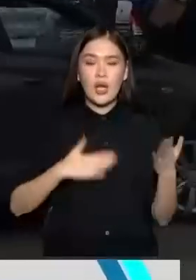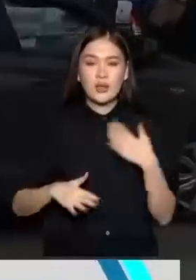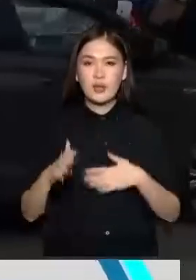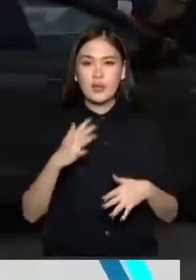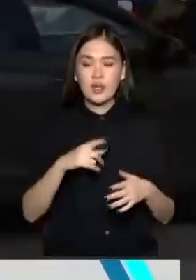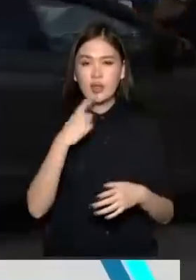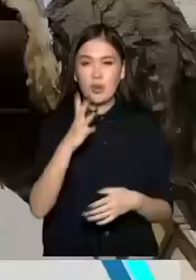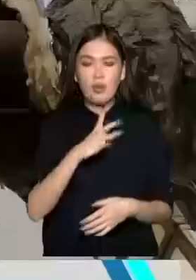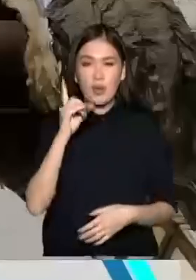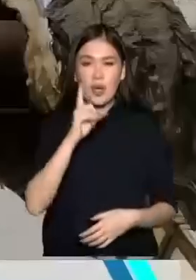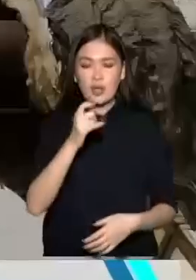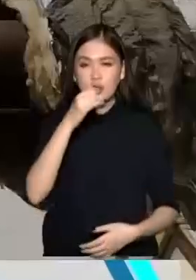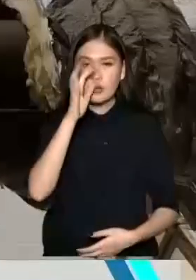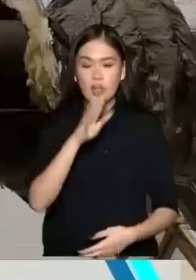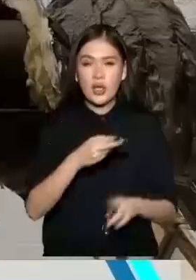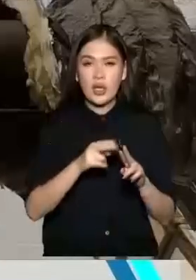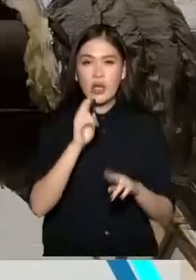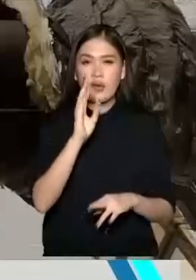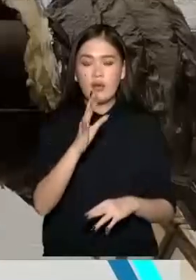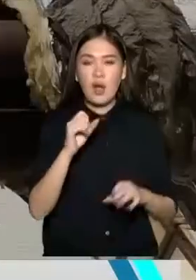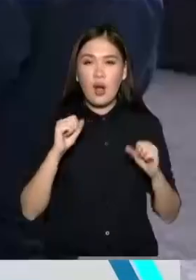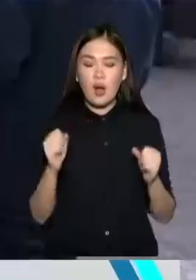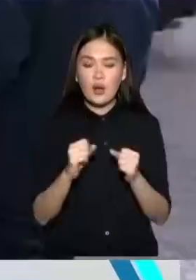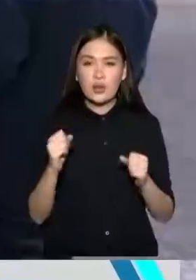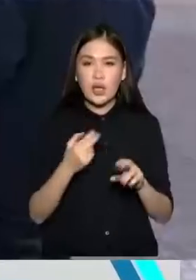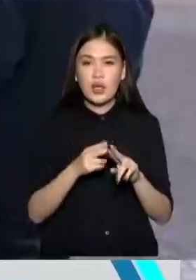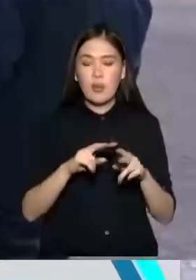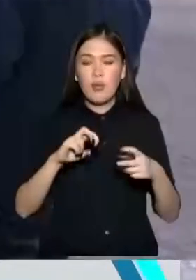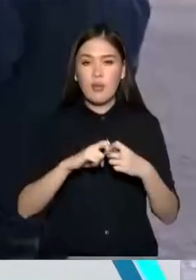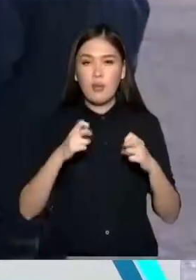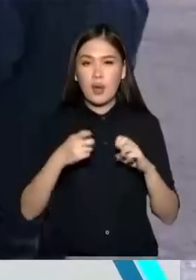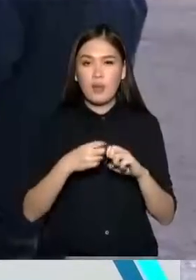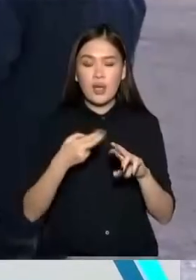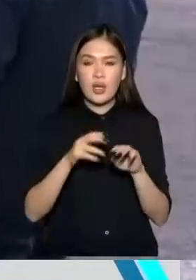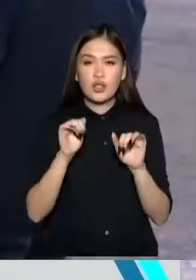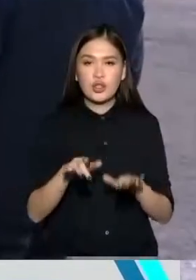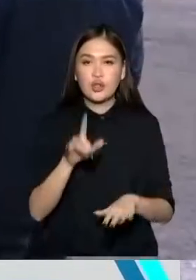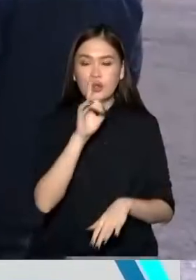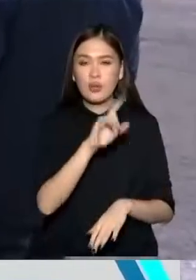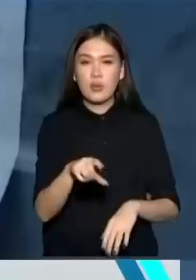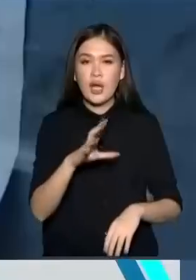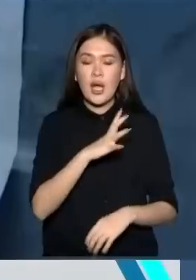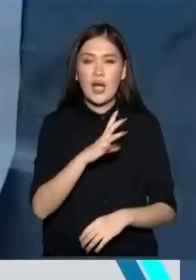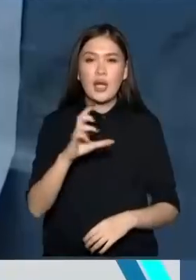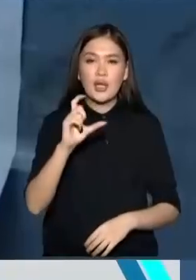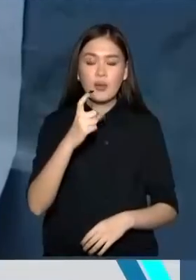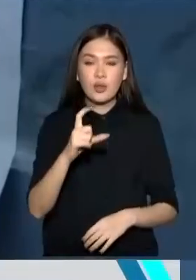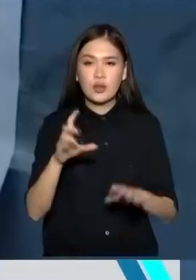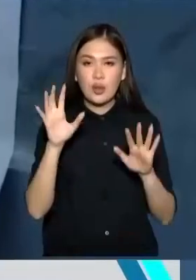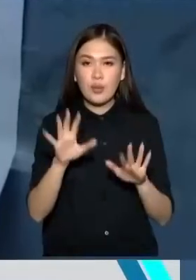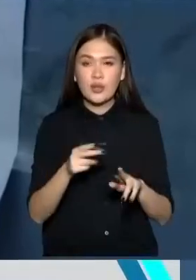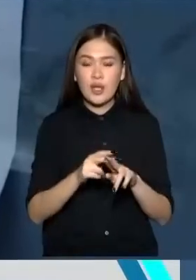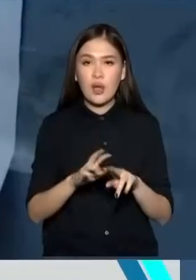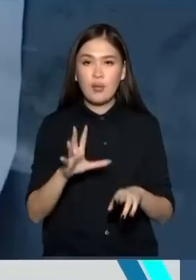многие горожане пока не могут в их квартирах еще холодно и эту проблему в один день не решить в доме жительницы Экибастуза Татьяны бегиной